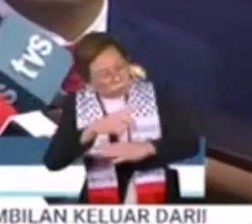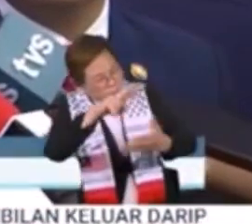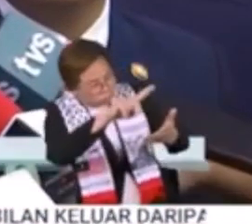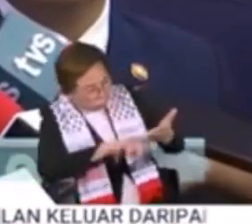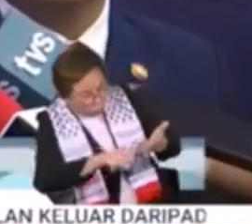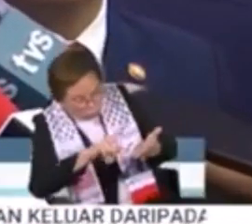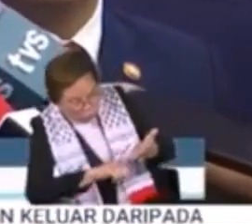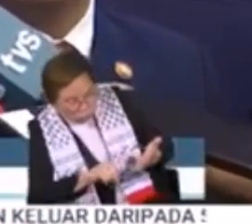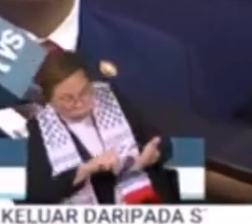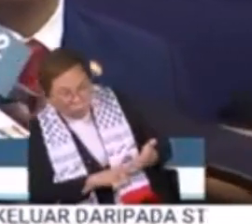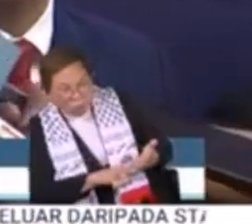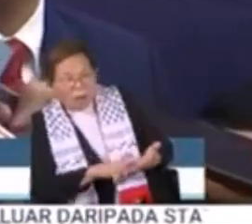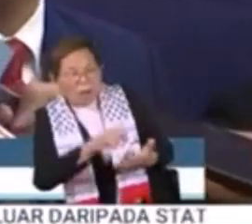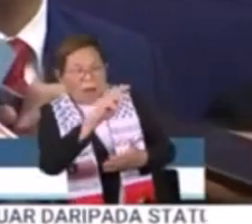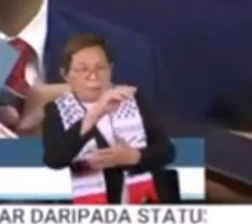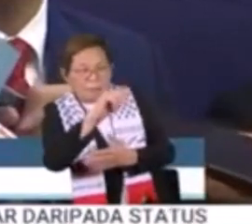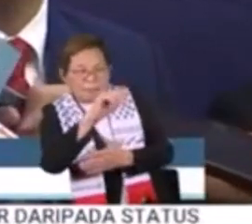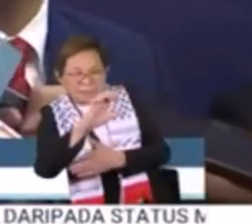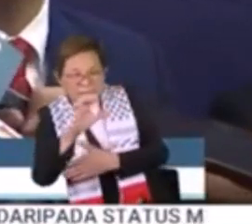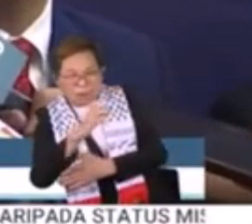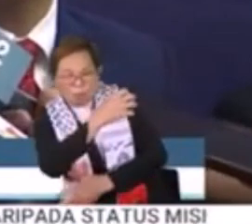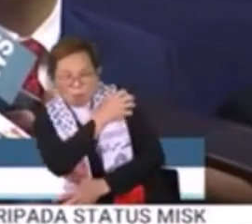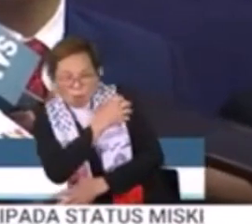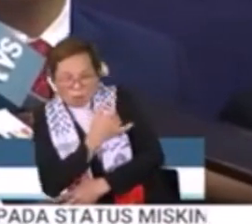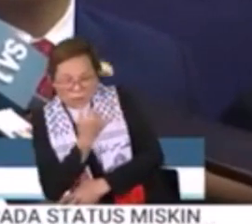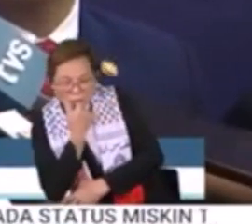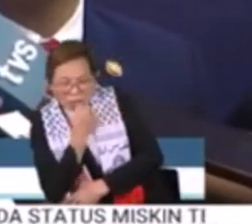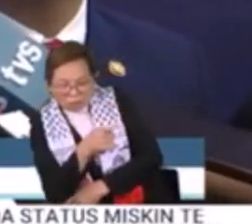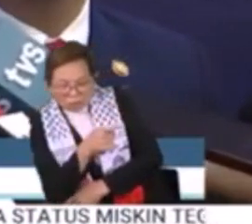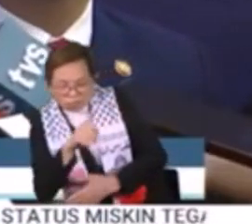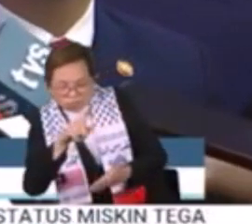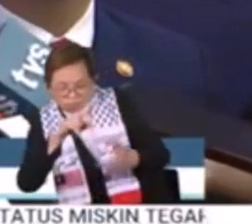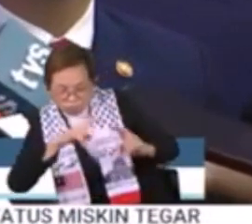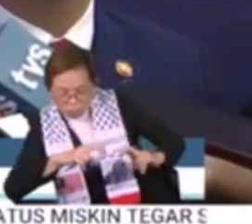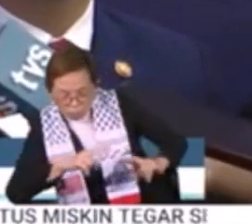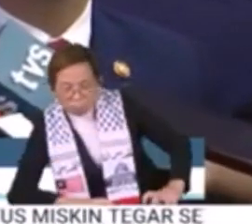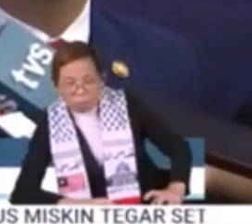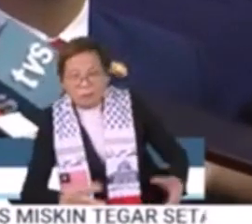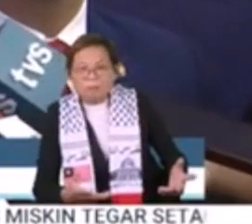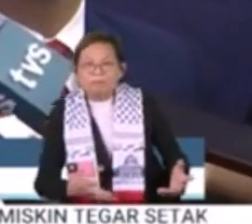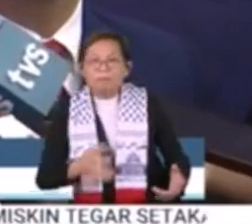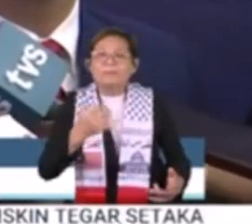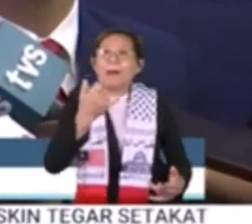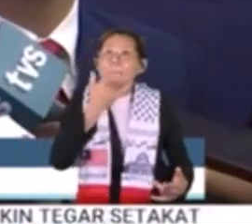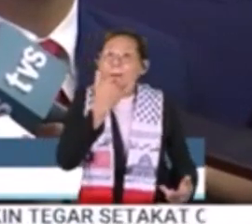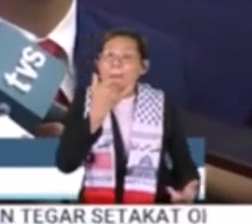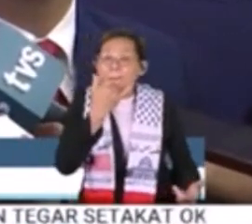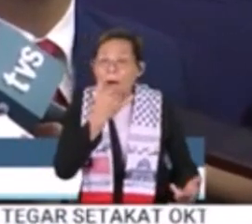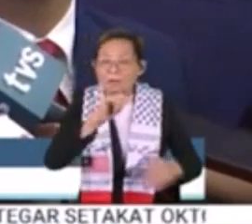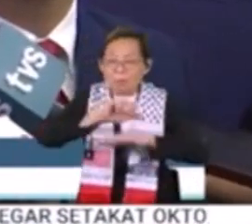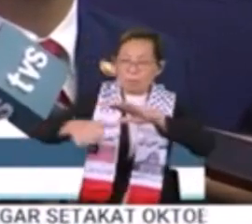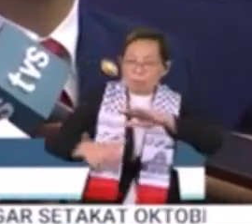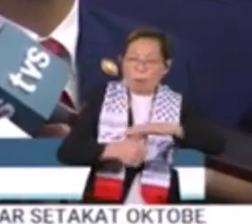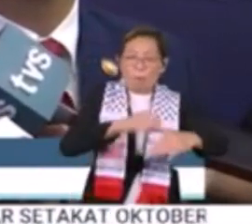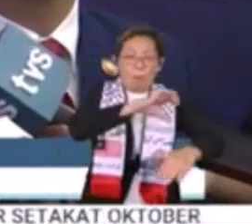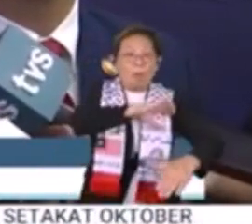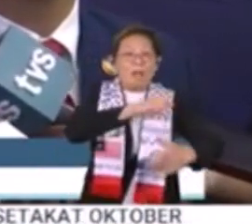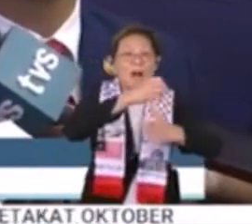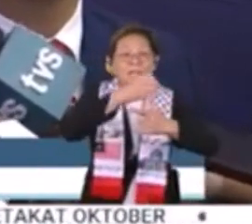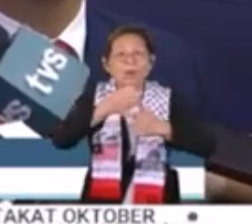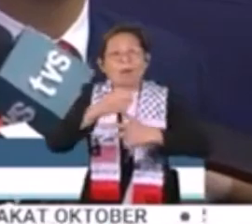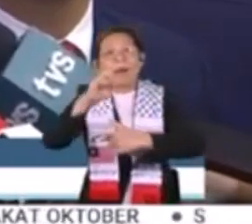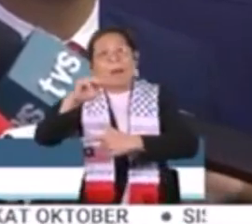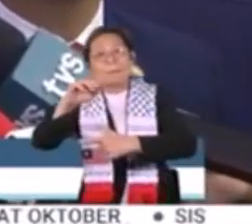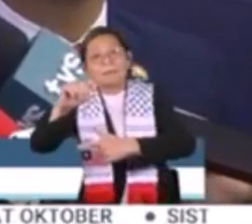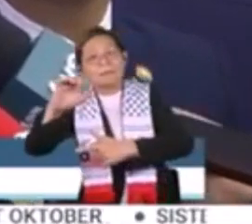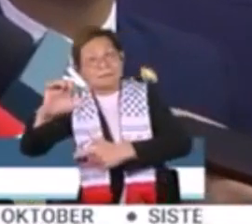of any MEC's officers. As for criminal cases, that one is under police or MECC.